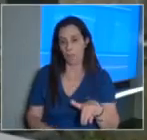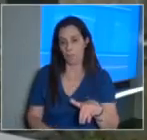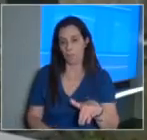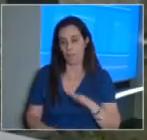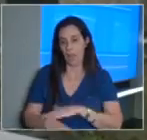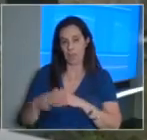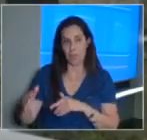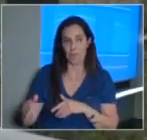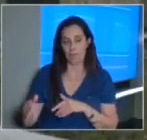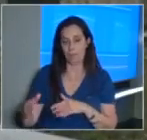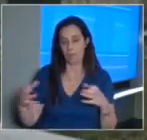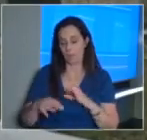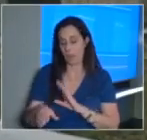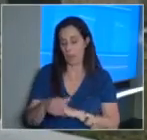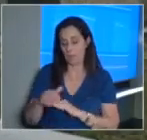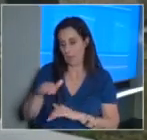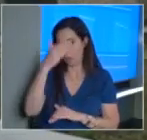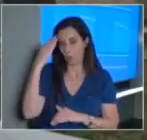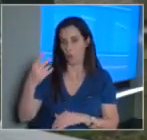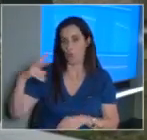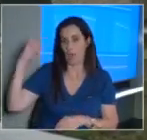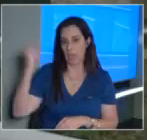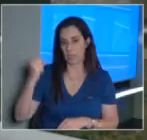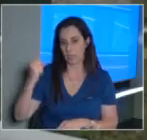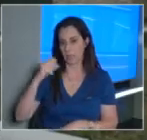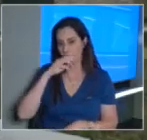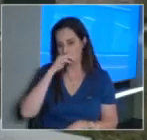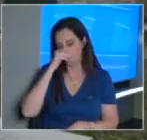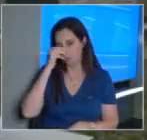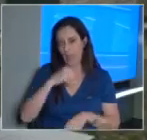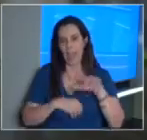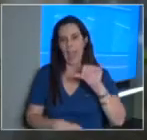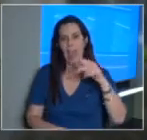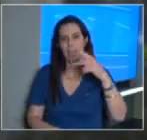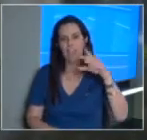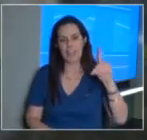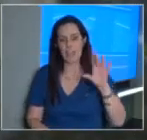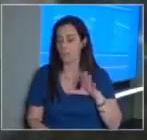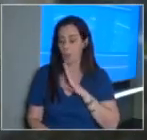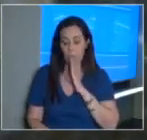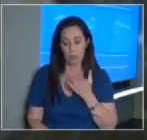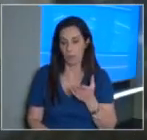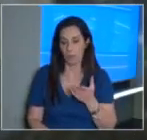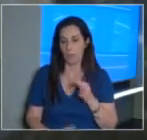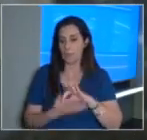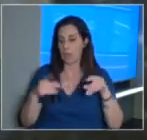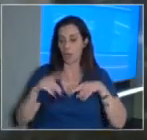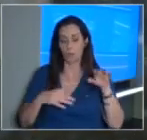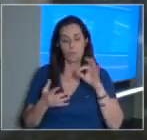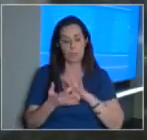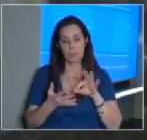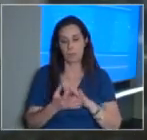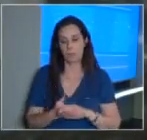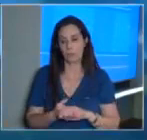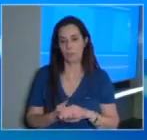של הימין המפלגה, הימין הקיצוני, ה-AFD, שזה מאוד בעייתי, משרד החוץ ומשרד